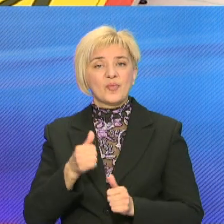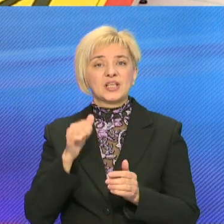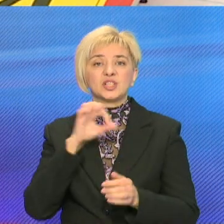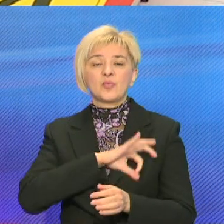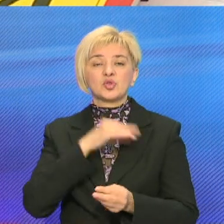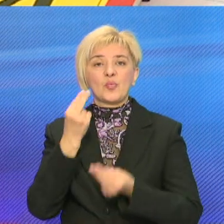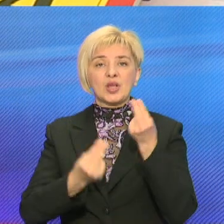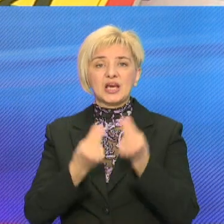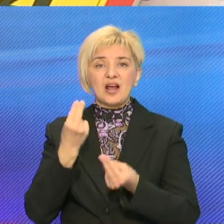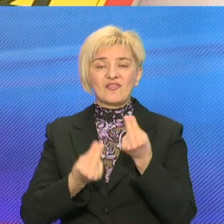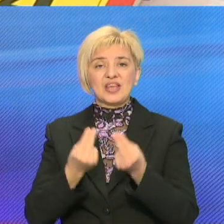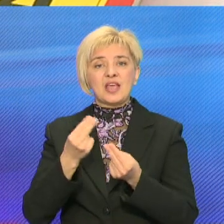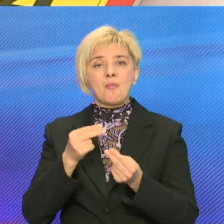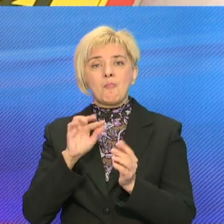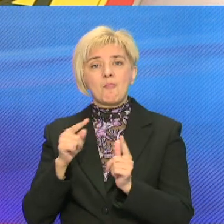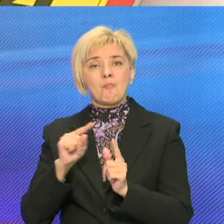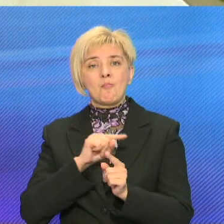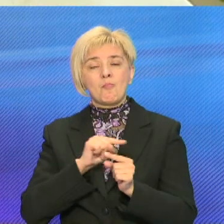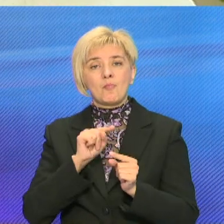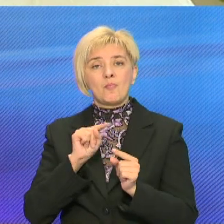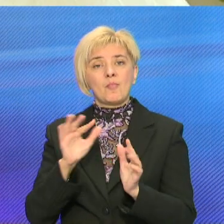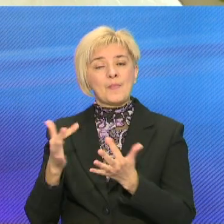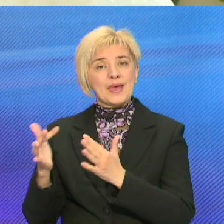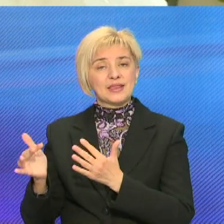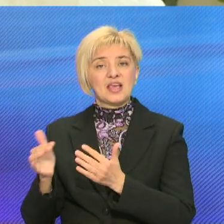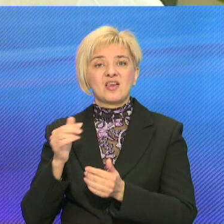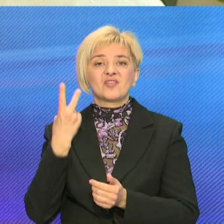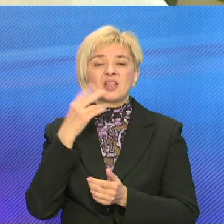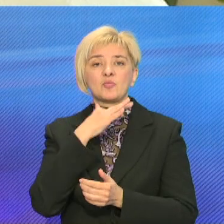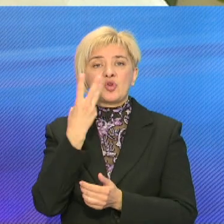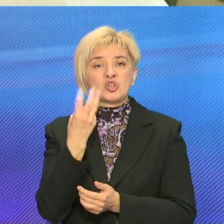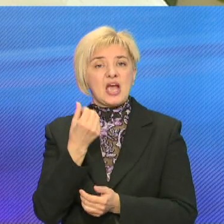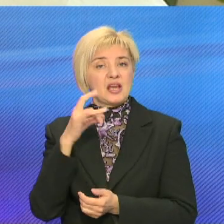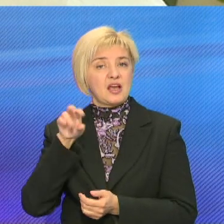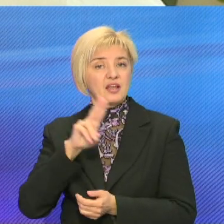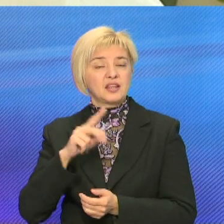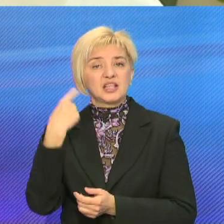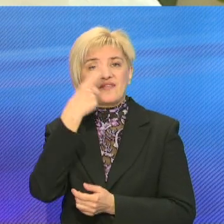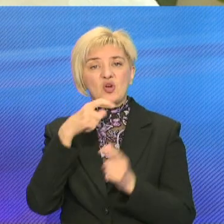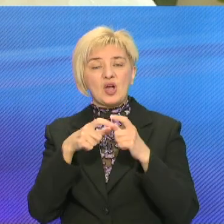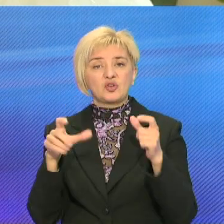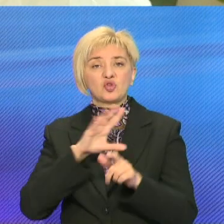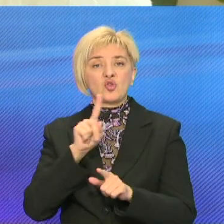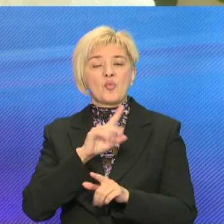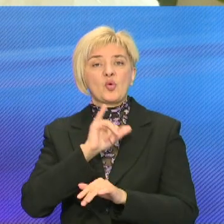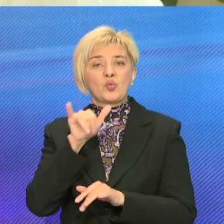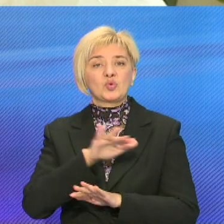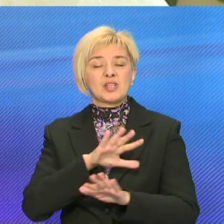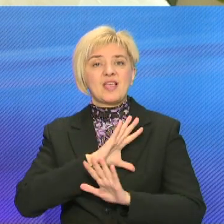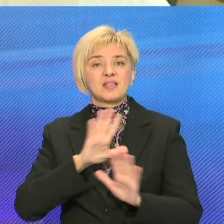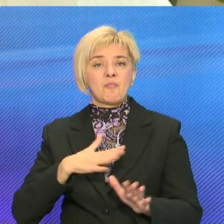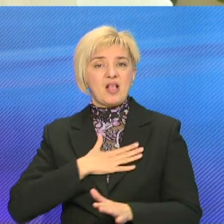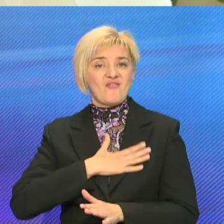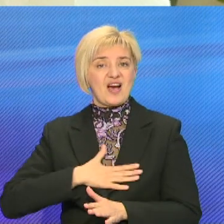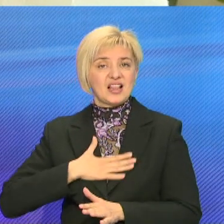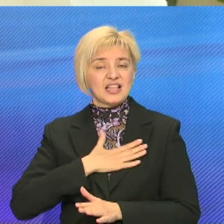наглядного материала. Всегда много шарат у нас, индивидуальных карточек, чтобы детей не было волнения, стресса во время уроков. И